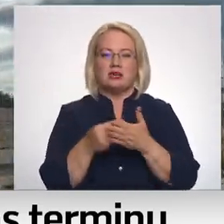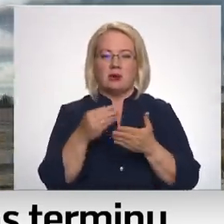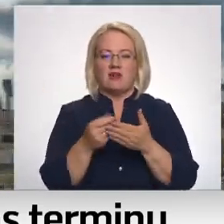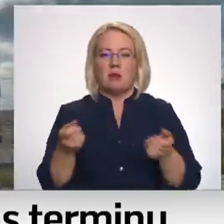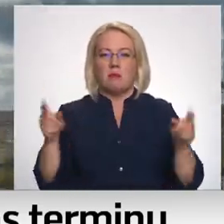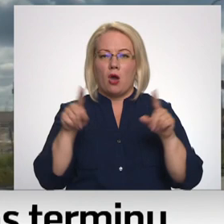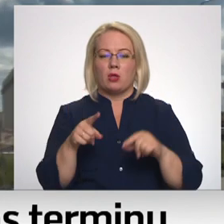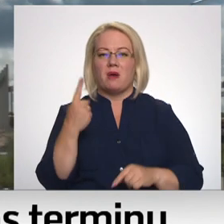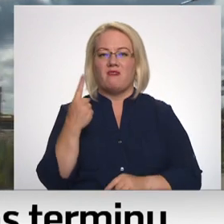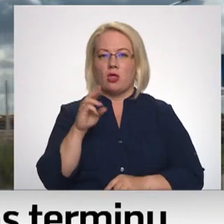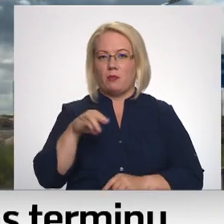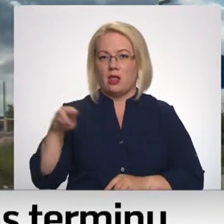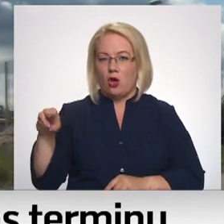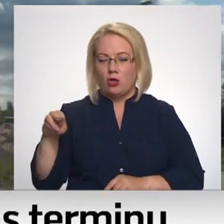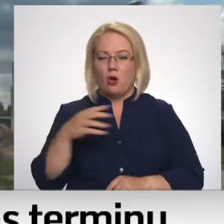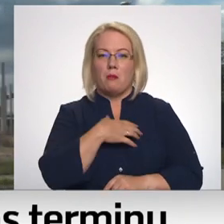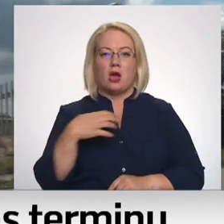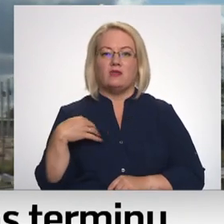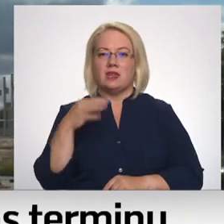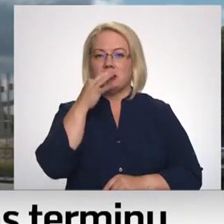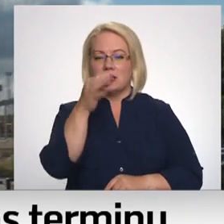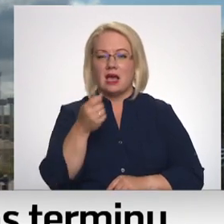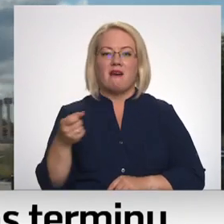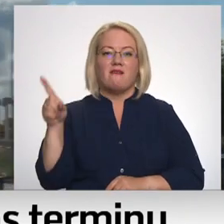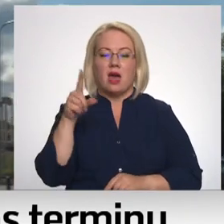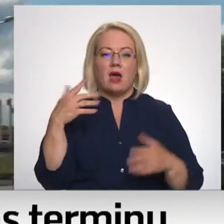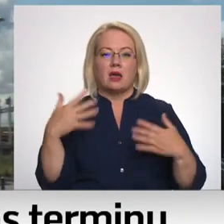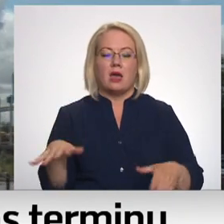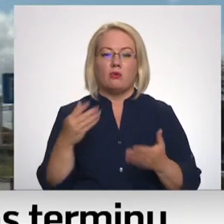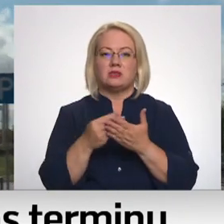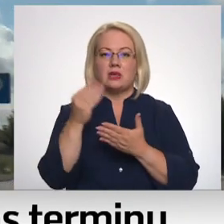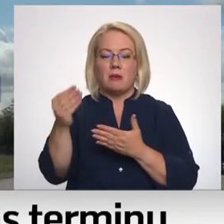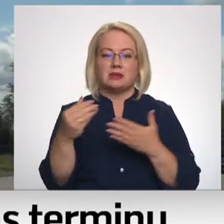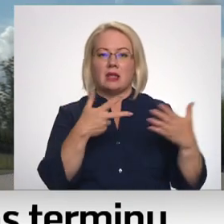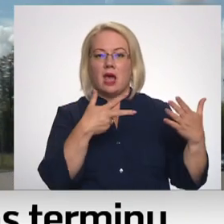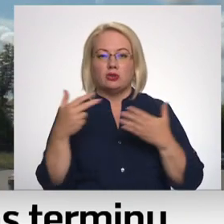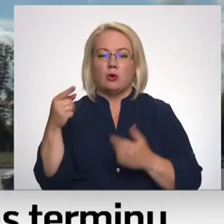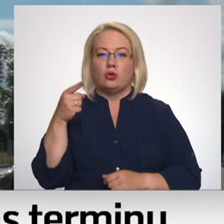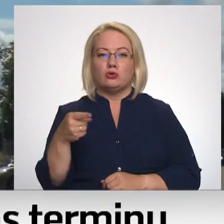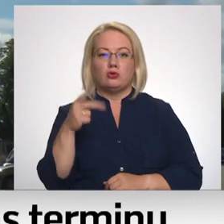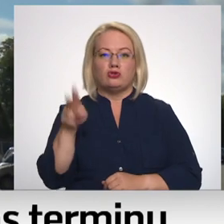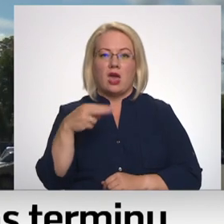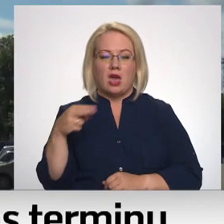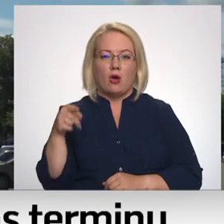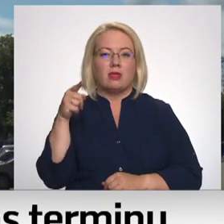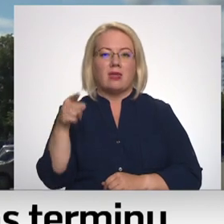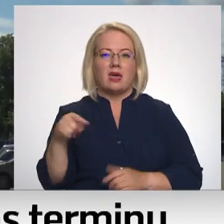par 1 000 000 eiro. Pašvaldībā gan teica, ka vairāk par jau iemaksātajiem 800 000 eiro šajā